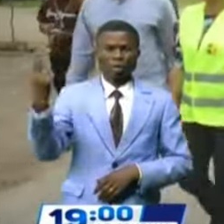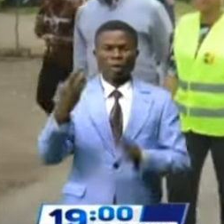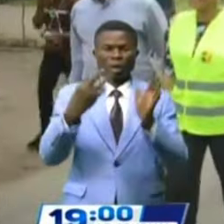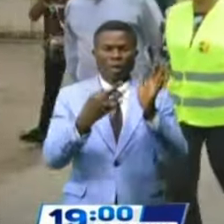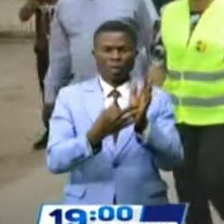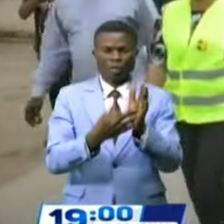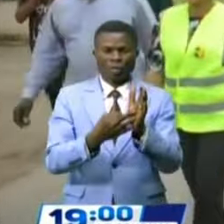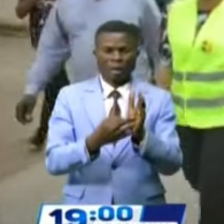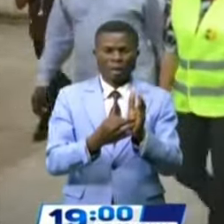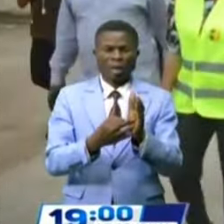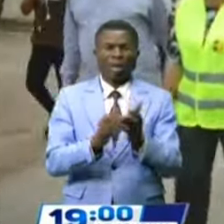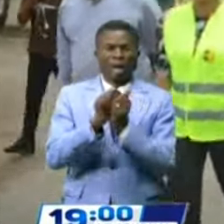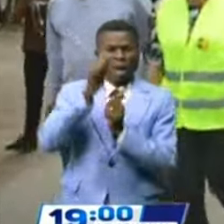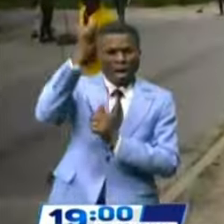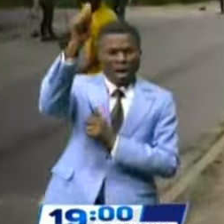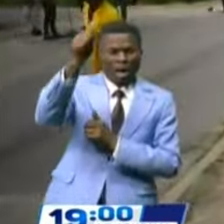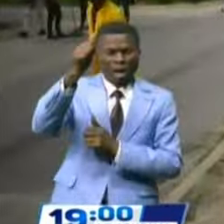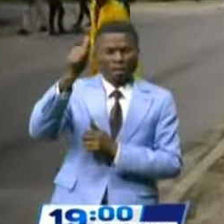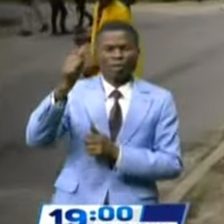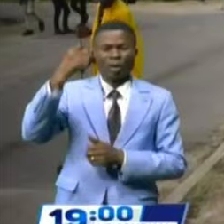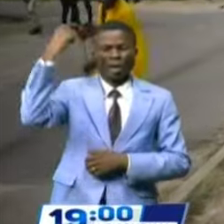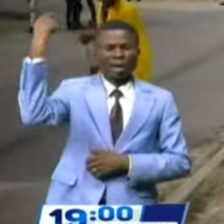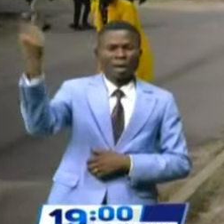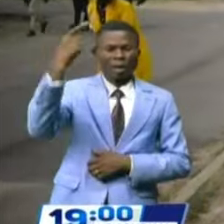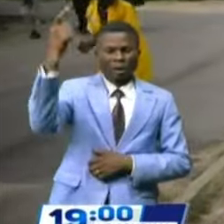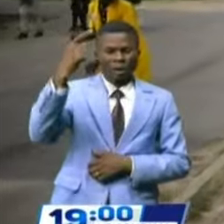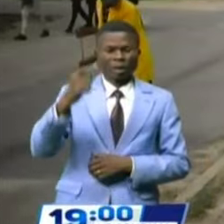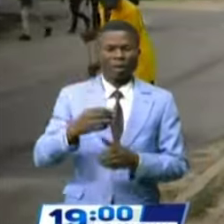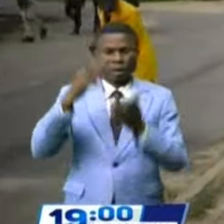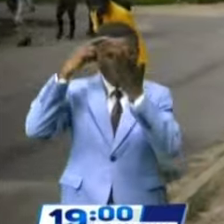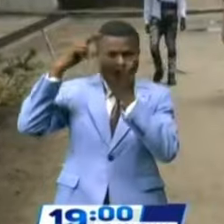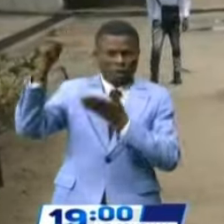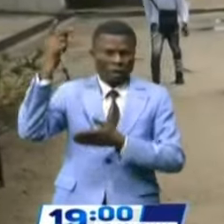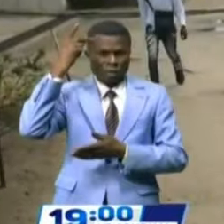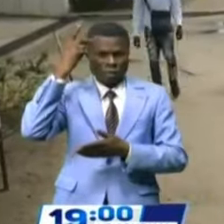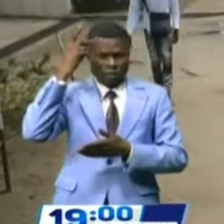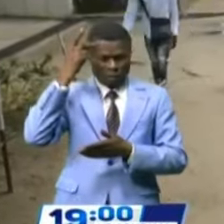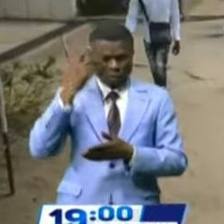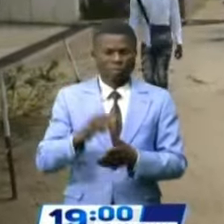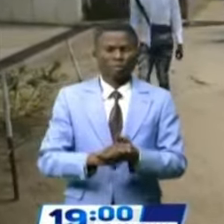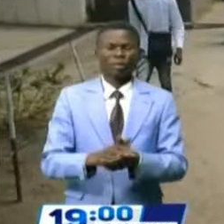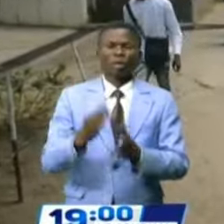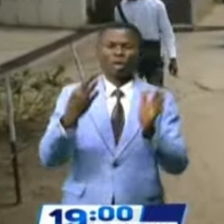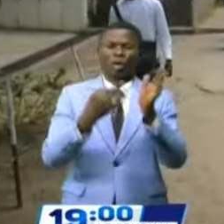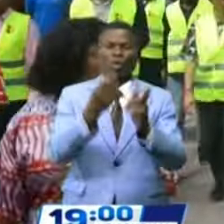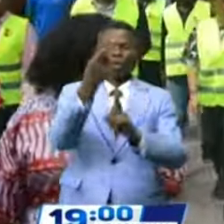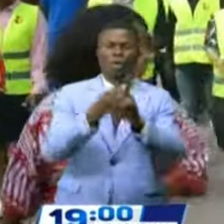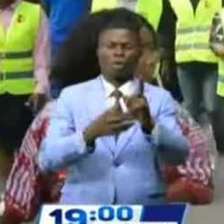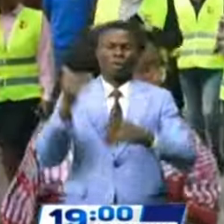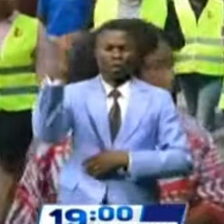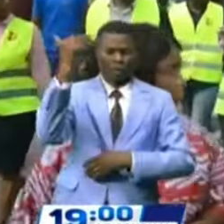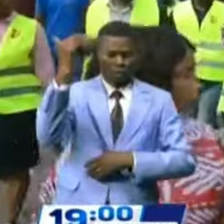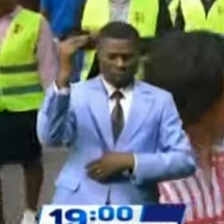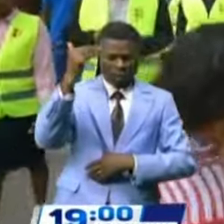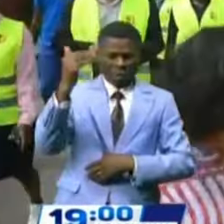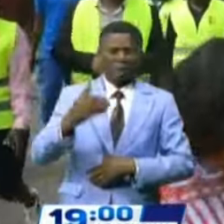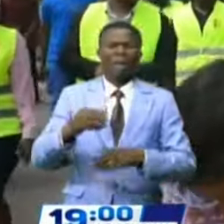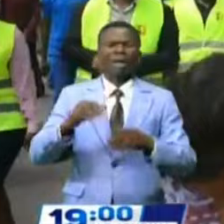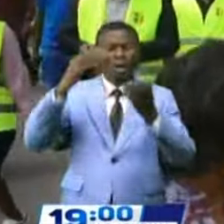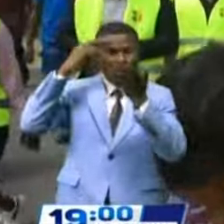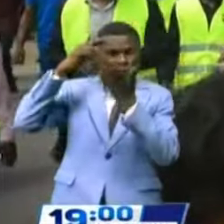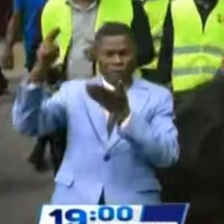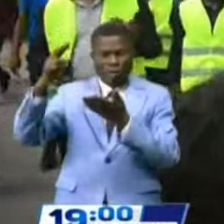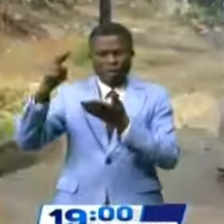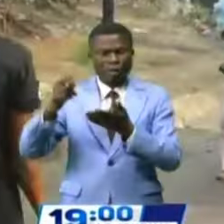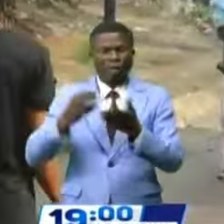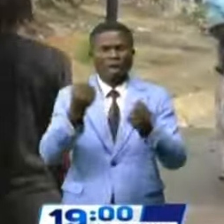planète, l'université de Kinshasa a posé un geste fort. 8 décembre, journée unique sans véhicule, c'est la lutte contre le réchauffement climatique par la